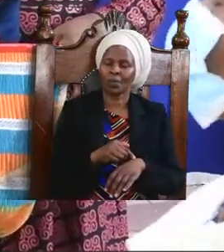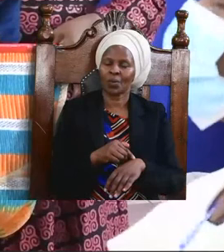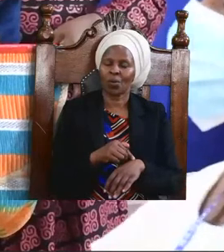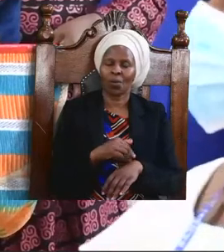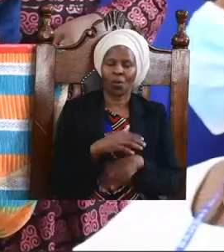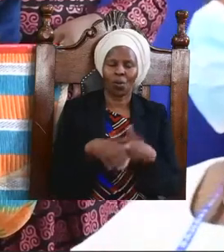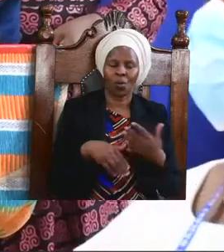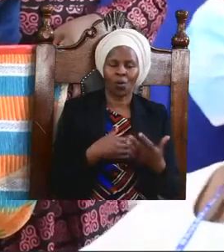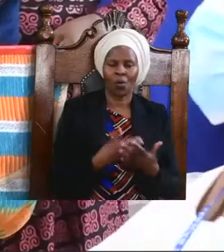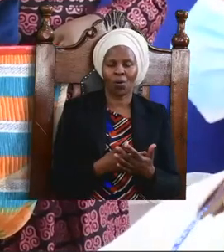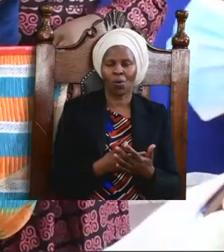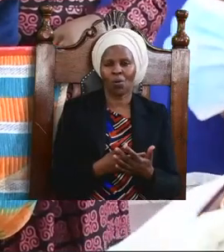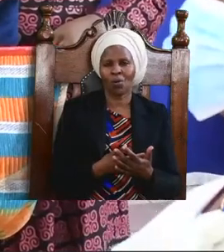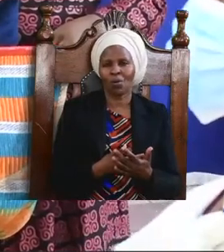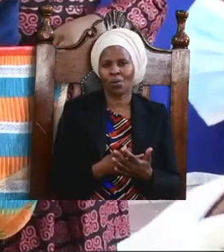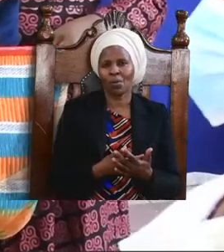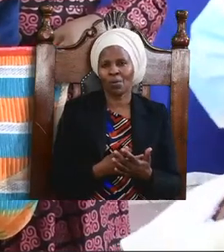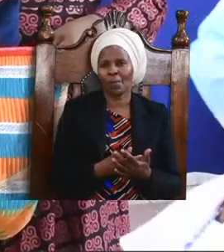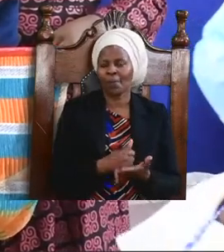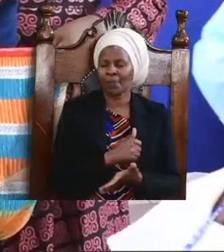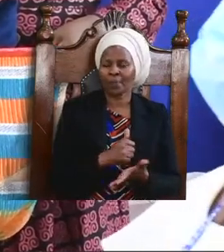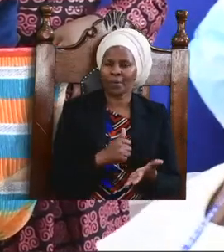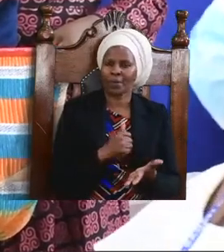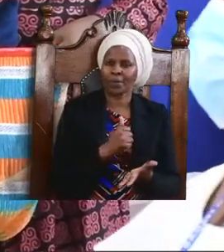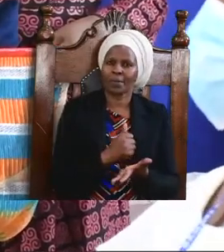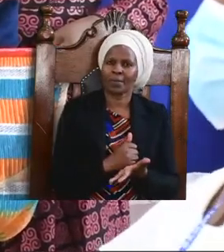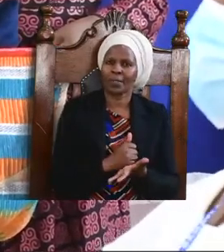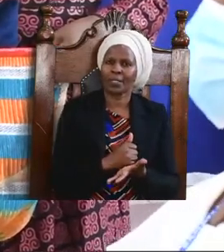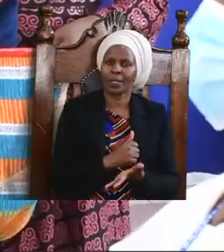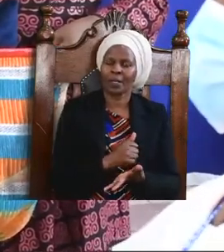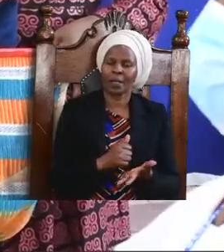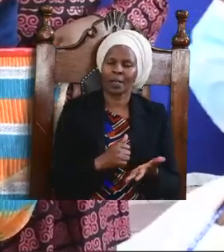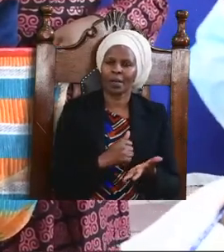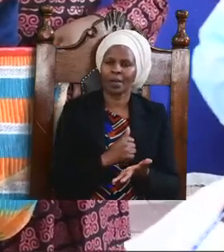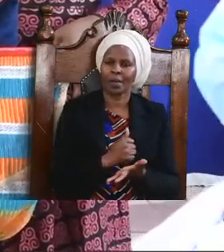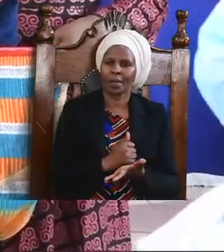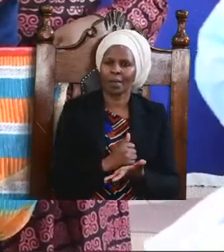wote siku zote.